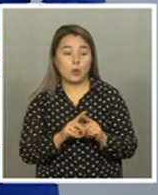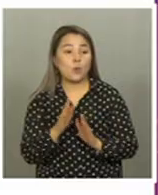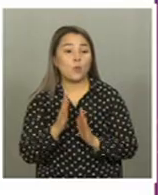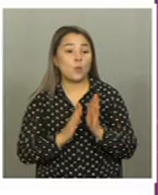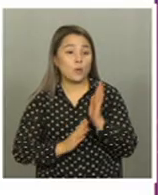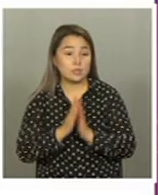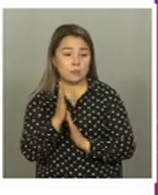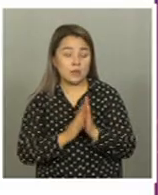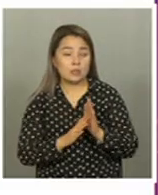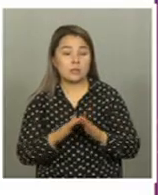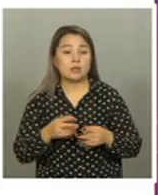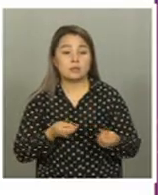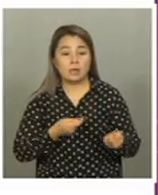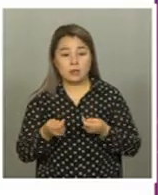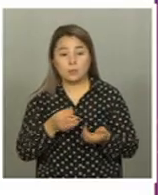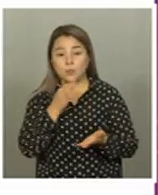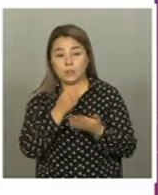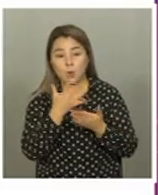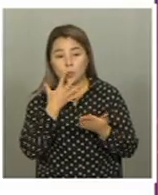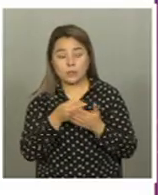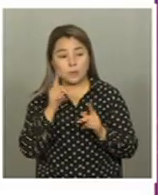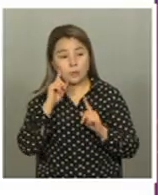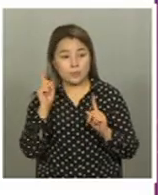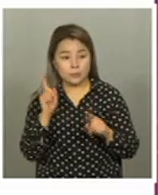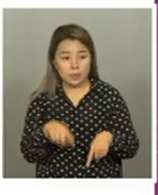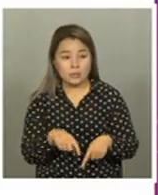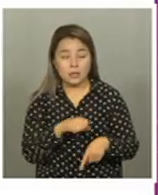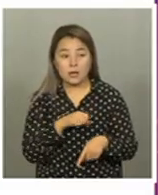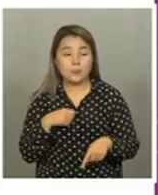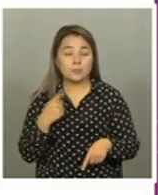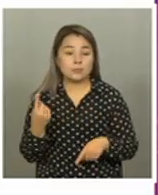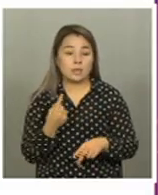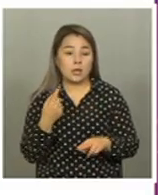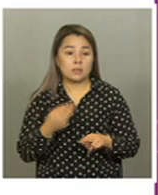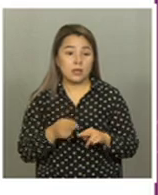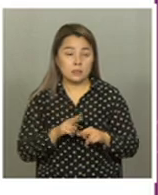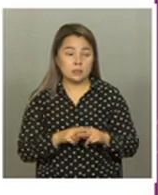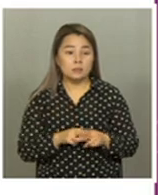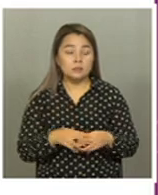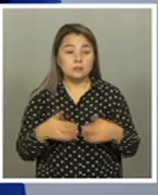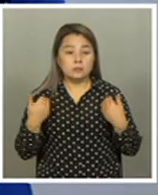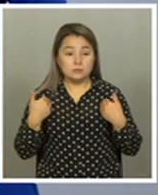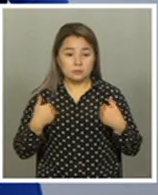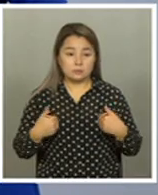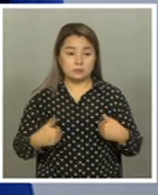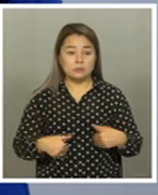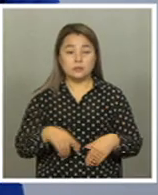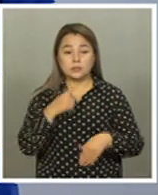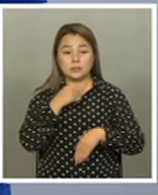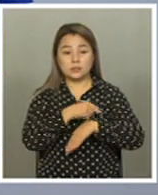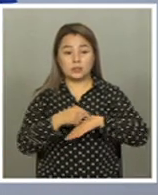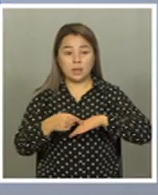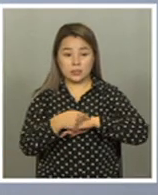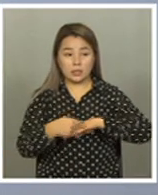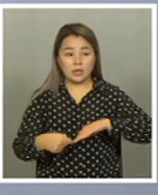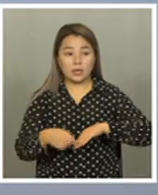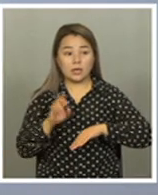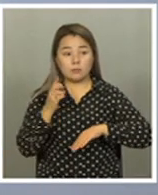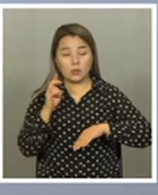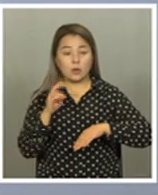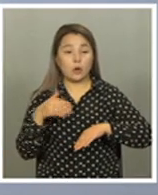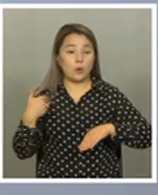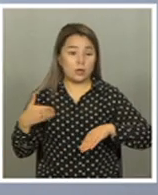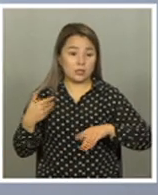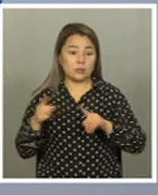заттарды тасымалдауда өздеріңіз білетіндей, ең бірінші тамыр, яғни тамырдан биорганикалық заттарды сіңіре